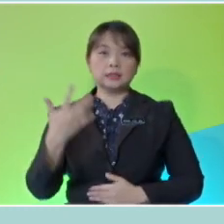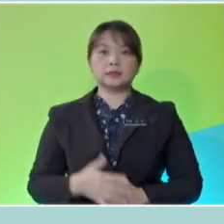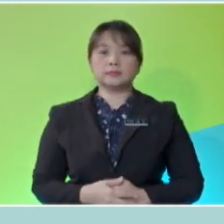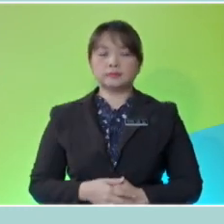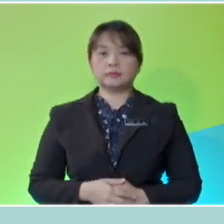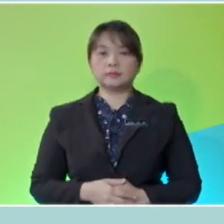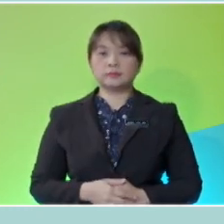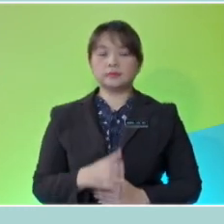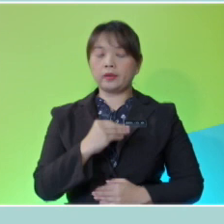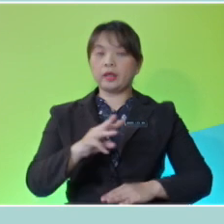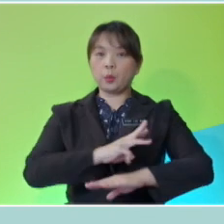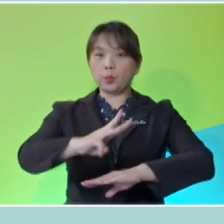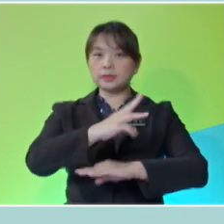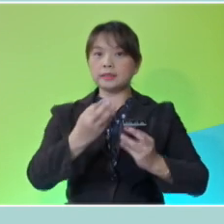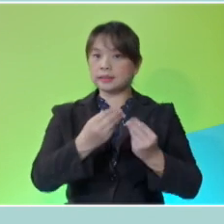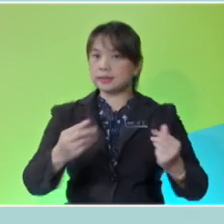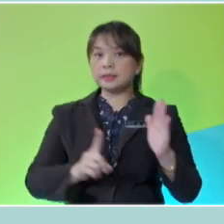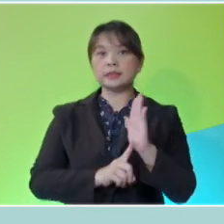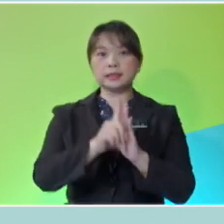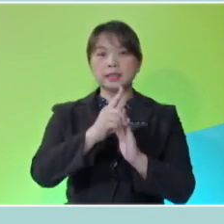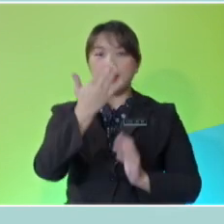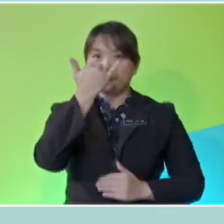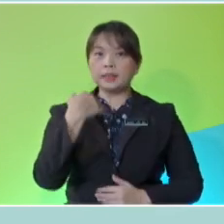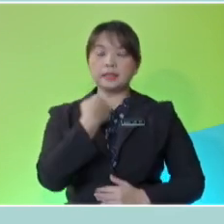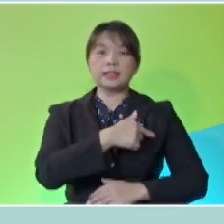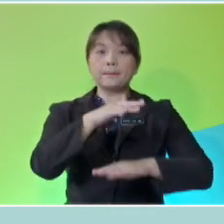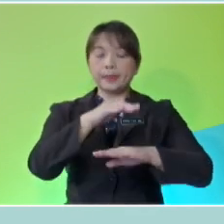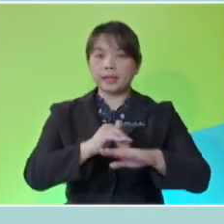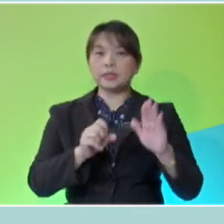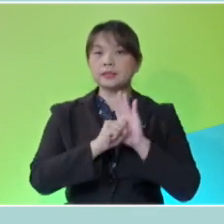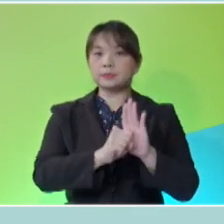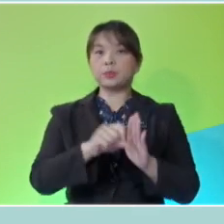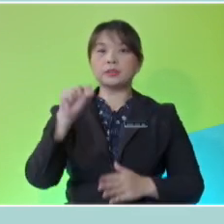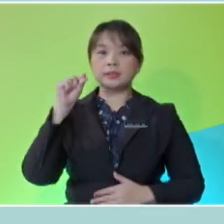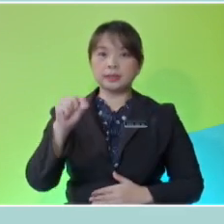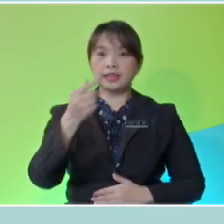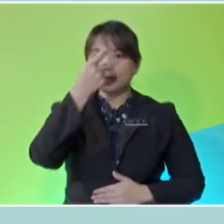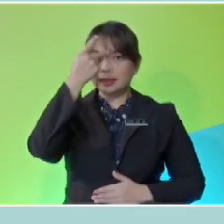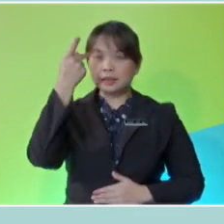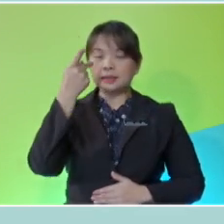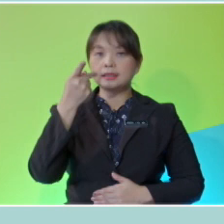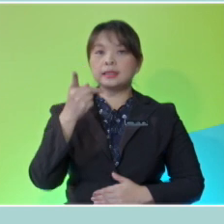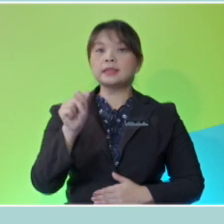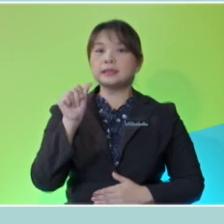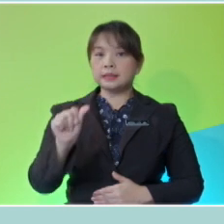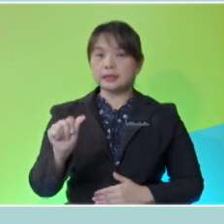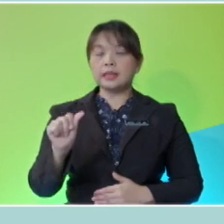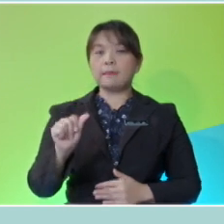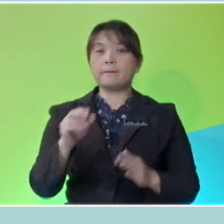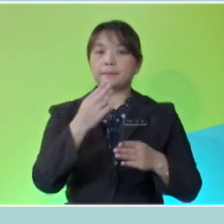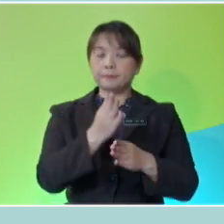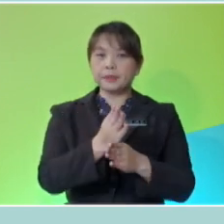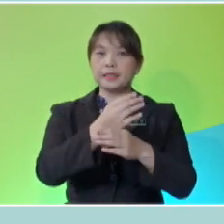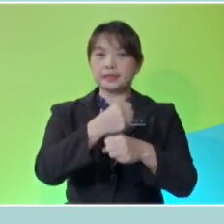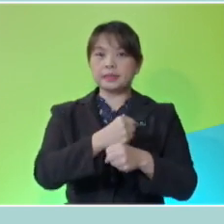Tanah Tinggi Oke jadi kenapa kita panggil dia sebagai simbol titik kiranya Ia adalah berbentuk di dalam bentuk hiu berbentuk seperti